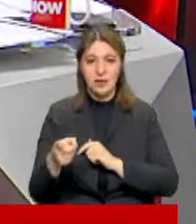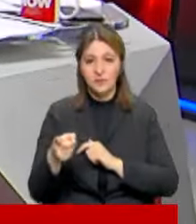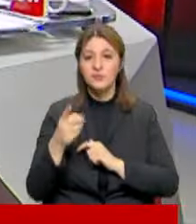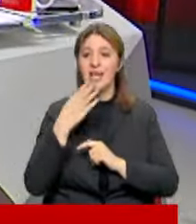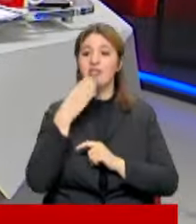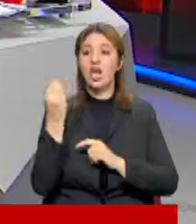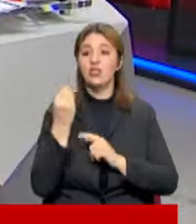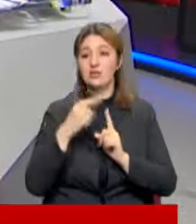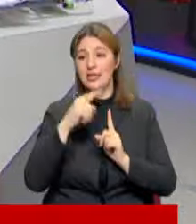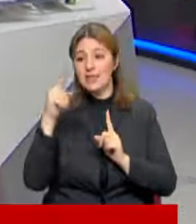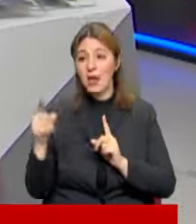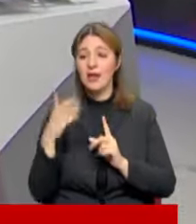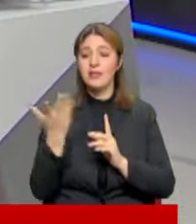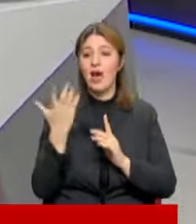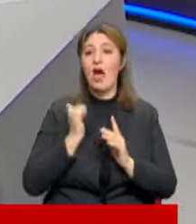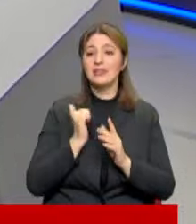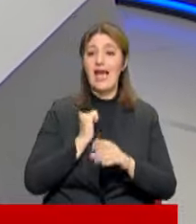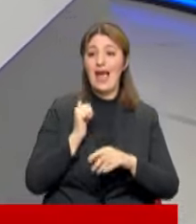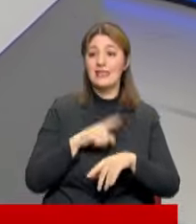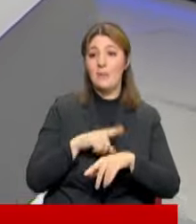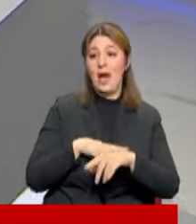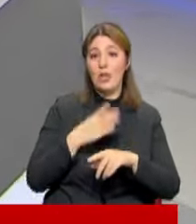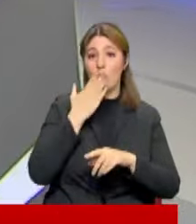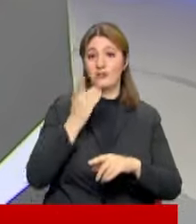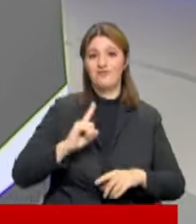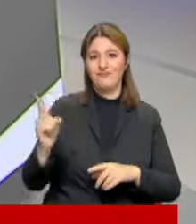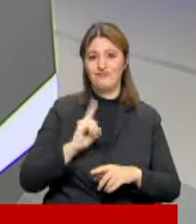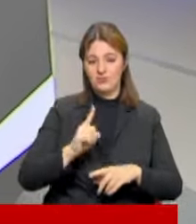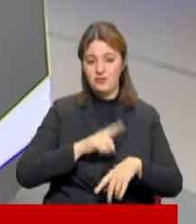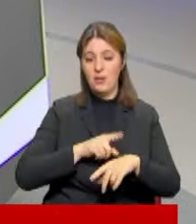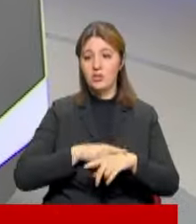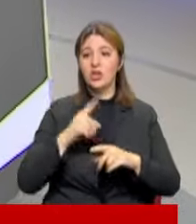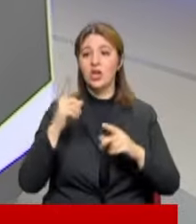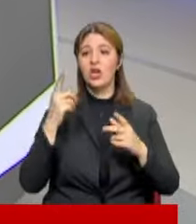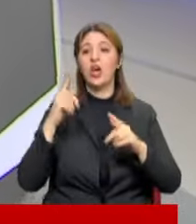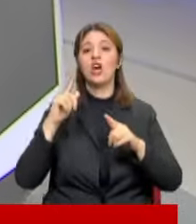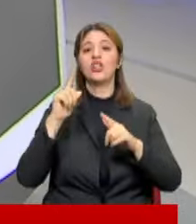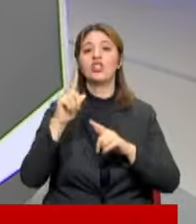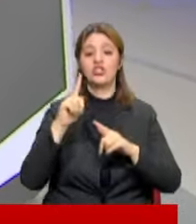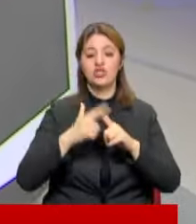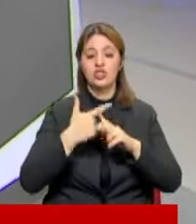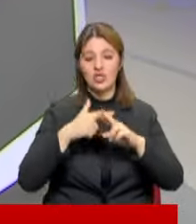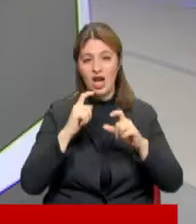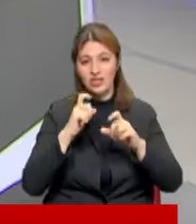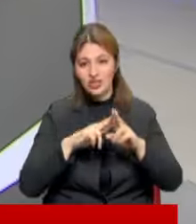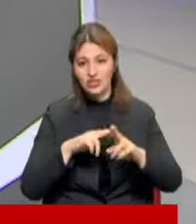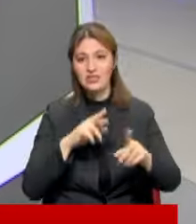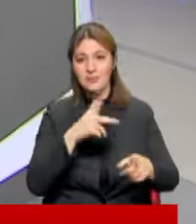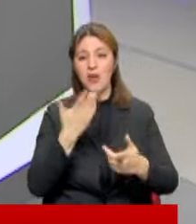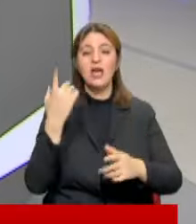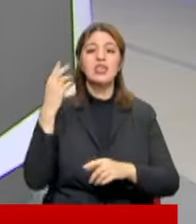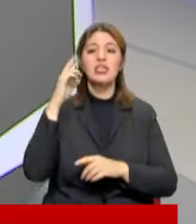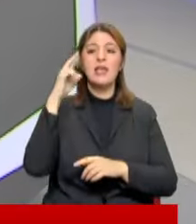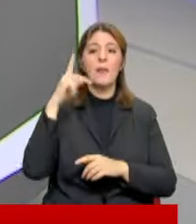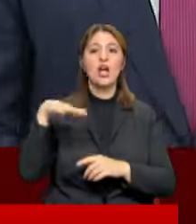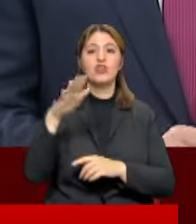gençliğinden itibaren Daha askerlik askeri okuldan itibaren Jean Jacques Russo montes Kant gibi yabancı